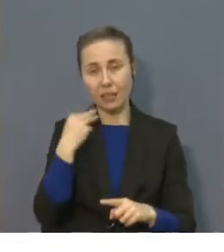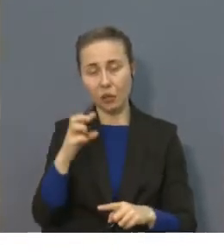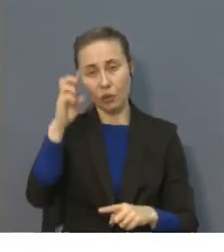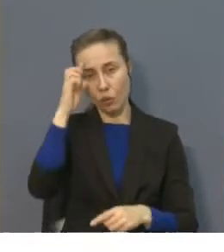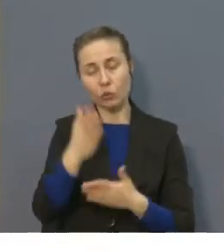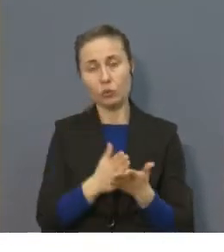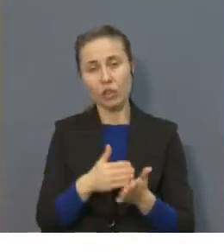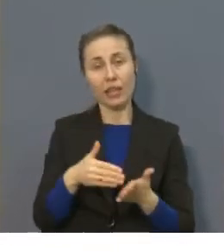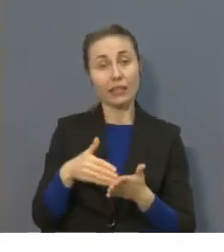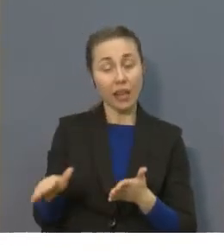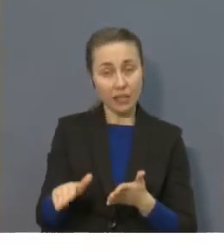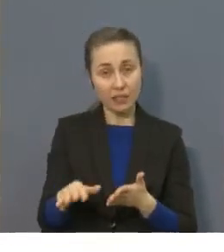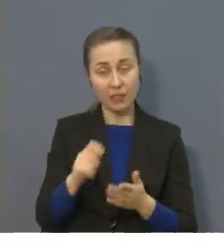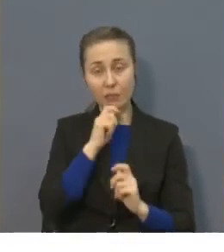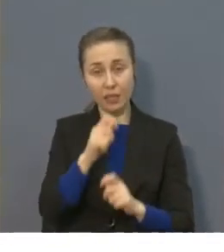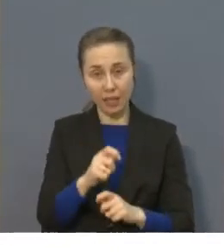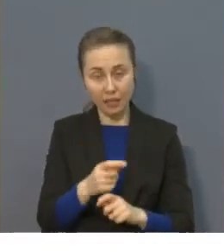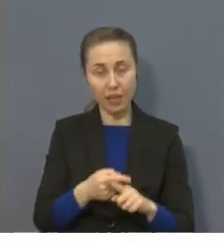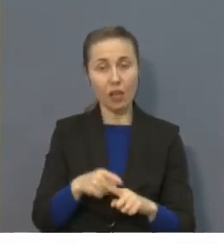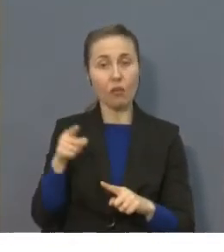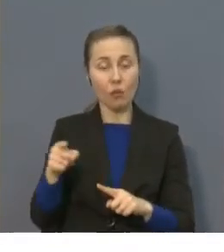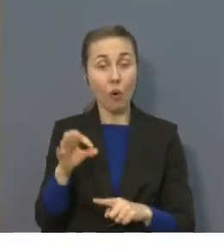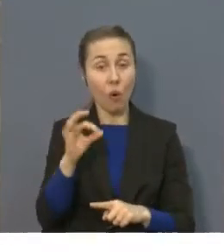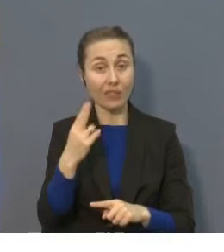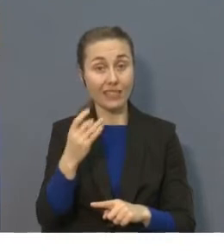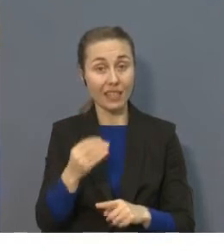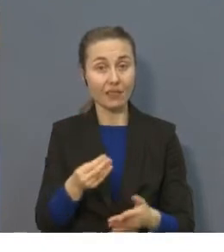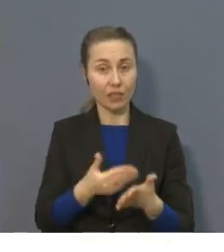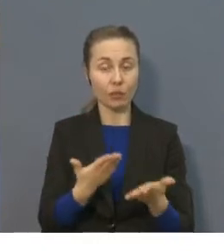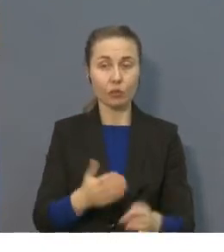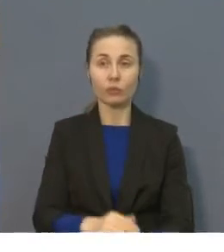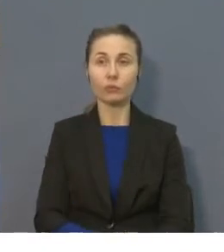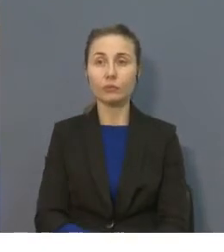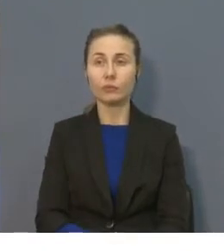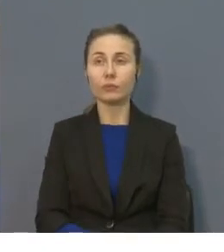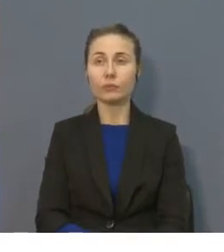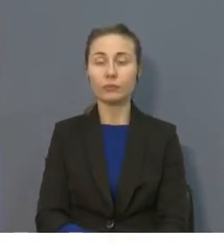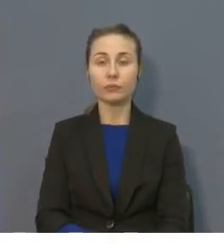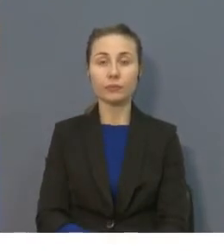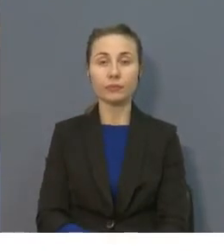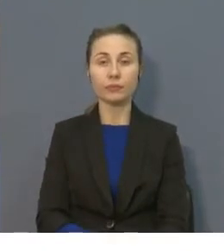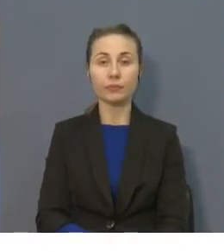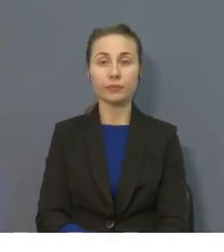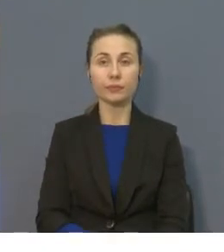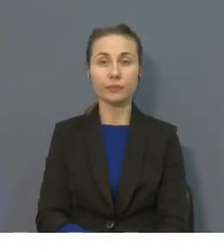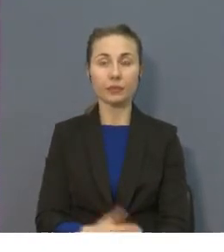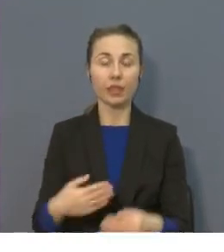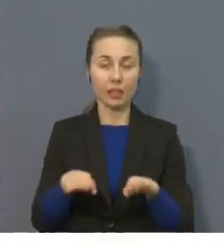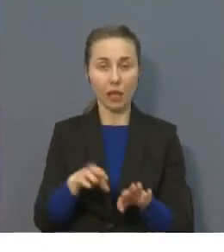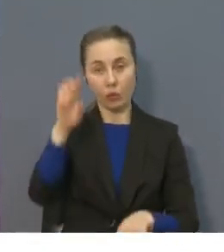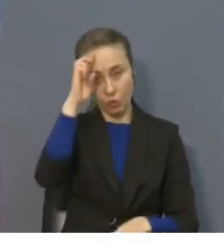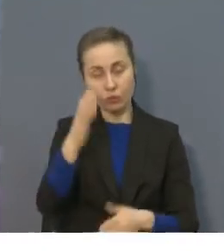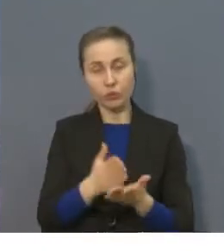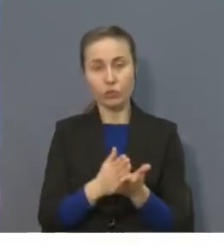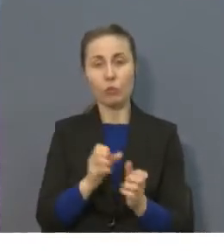қызметші оны бағаланып, ол сыйлық аукционға қойылатын болады. Мемлекеттік қызметші сыйлықты аукцион арқылы сатып алып,